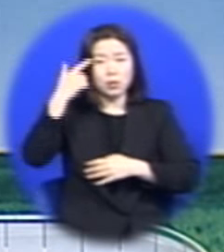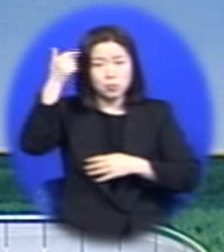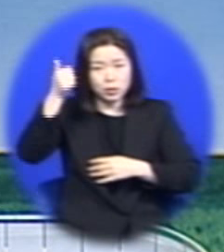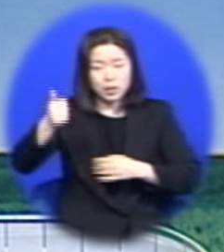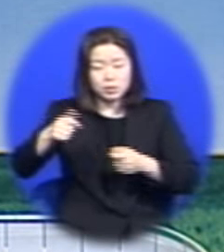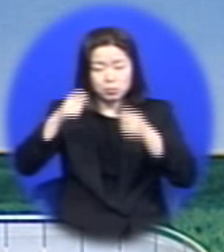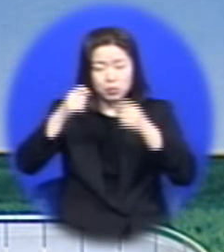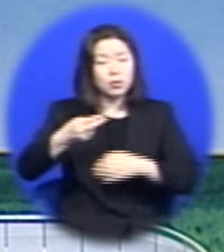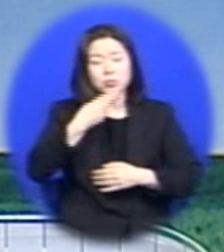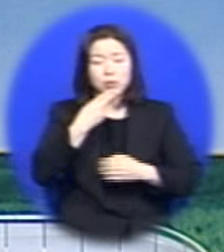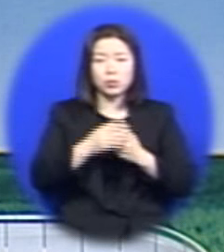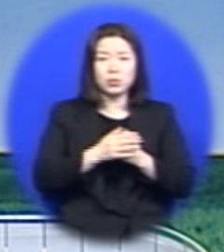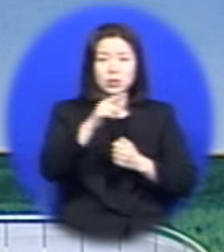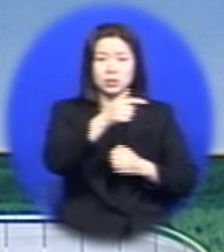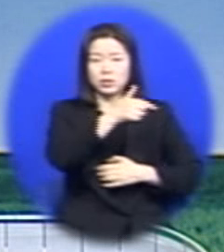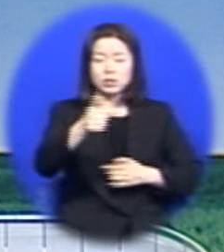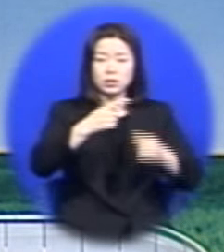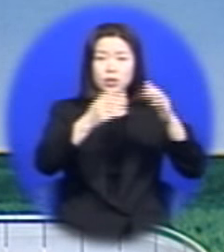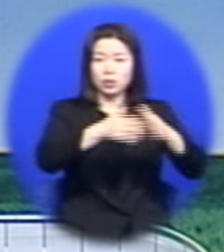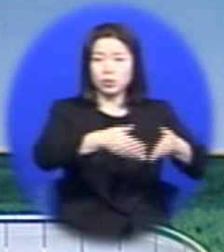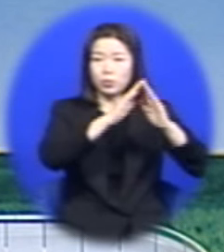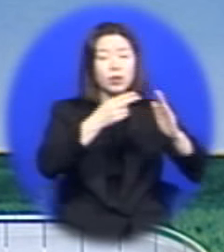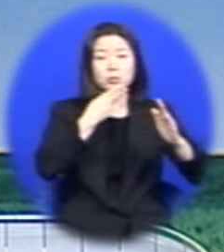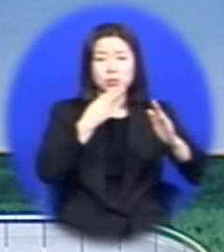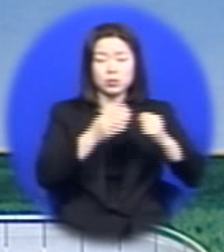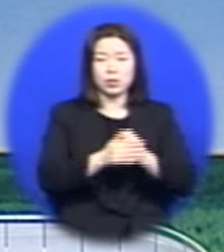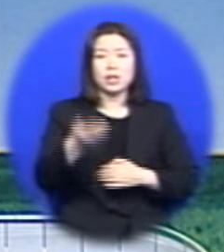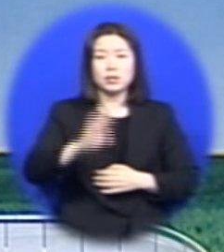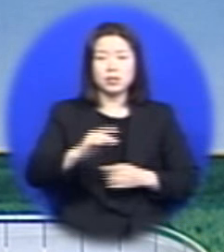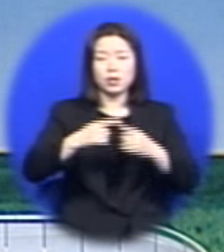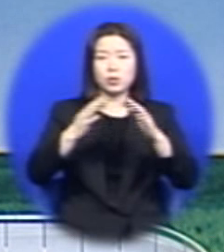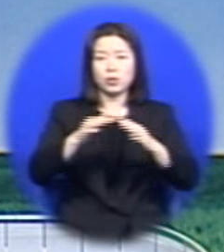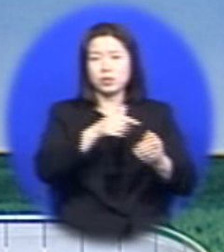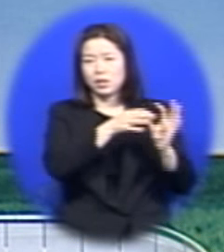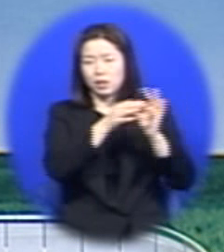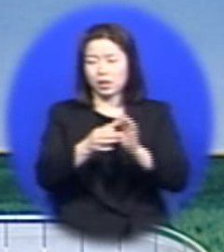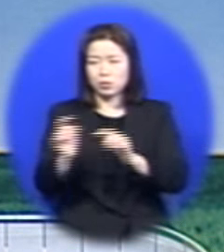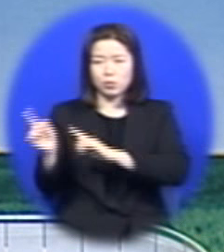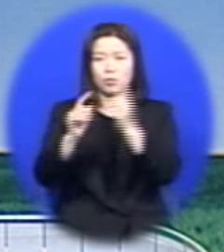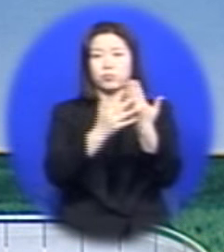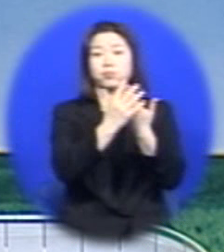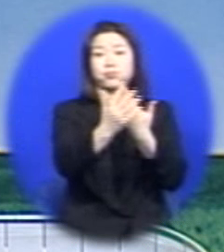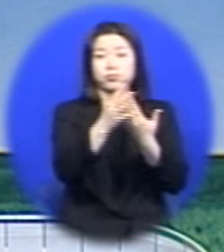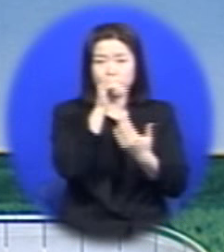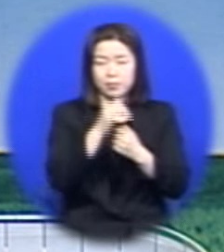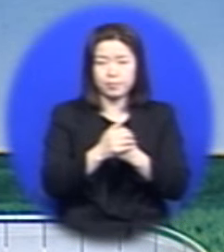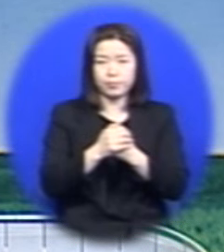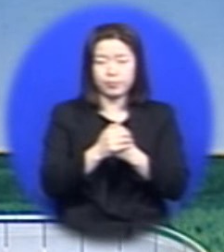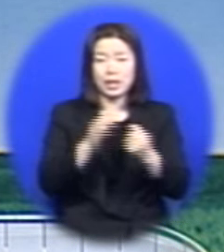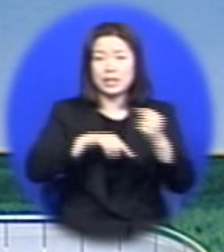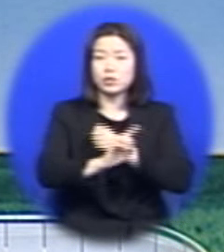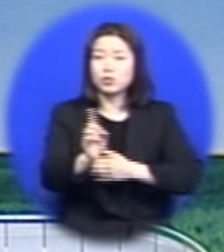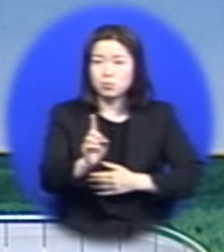없었고 그런데 그 교회는 계속 부흥했어요. 이유는 뭐지요? 예수님이 함께 계시는